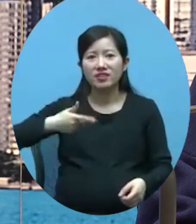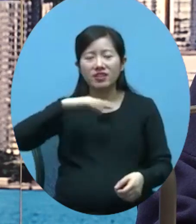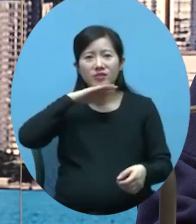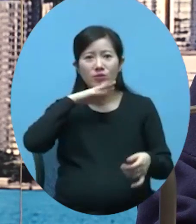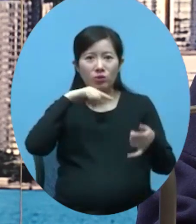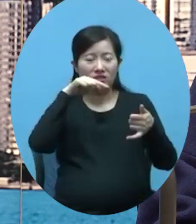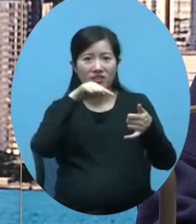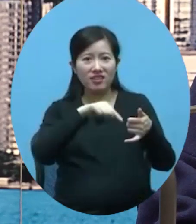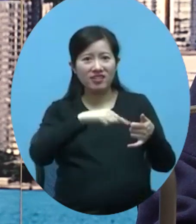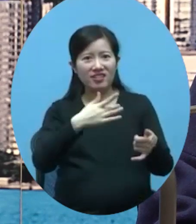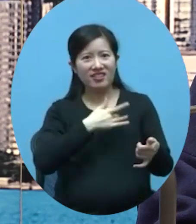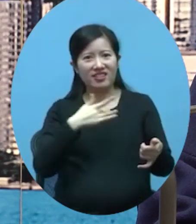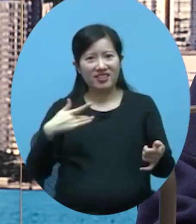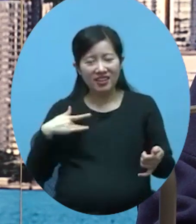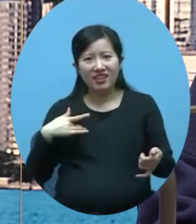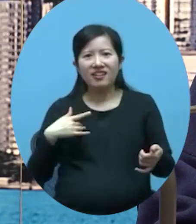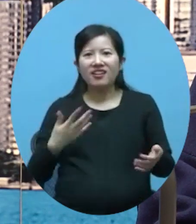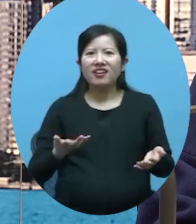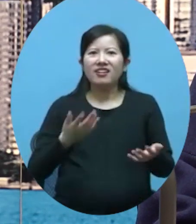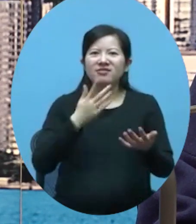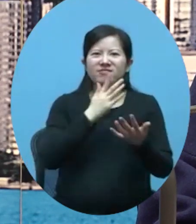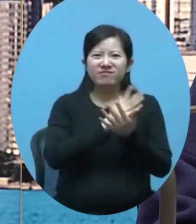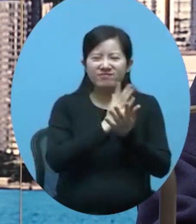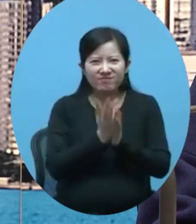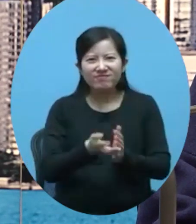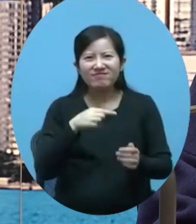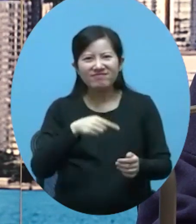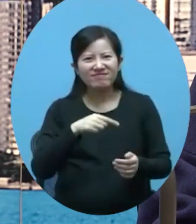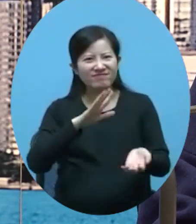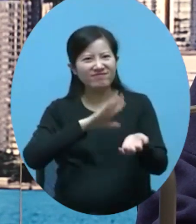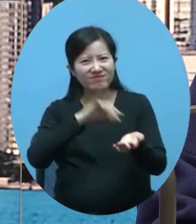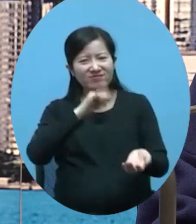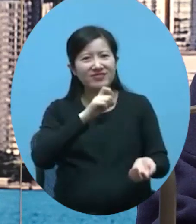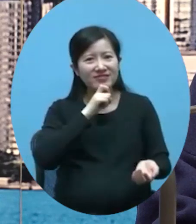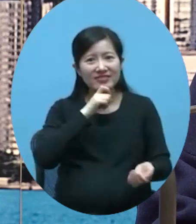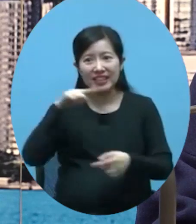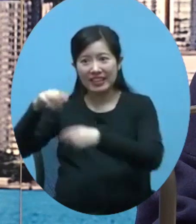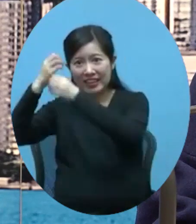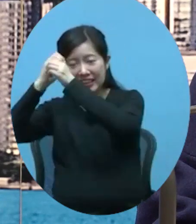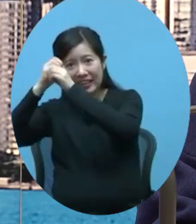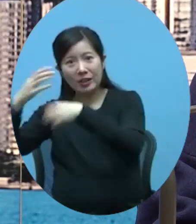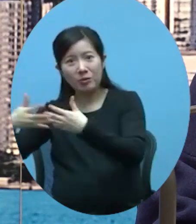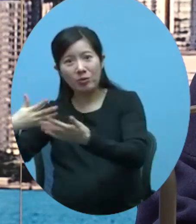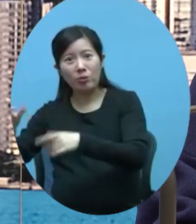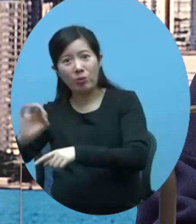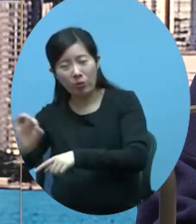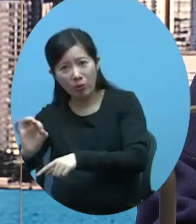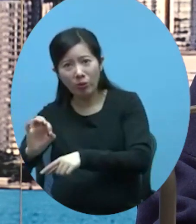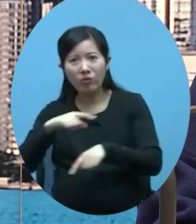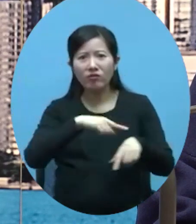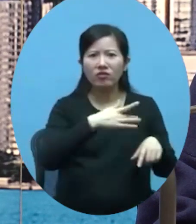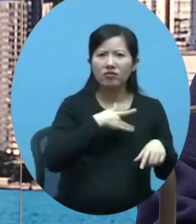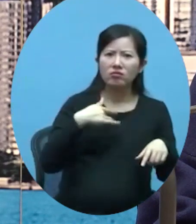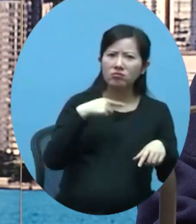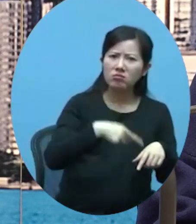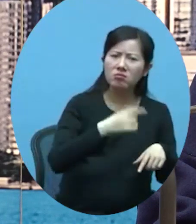或者他的肺片或者其他情況是有問題的即使他是陰性可能他如果沒有其他事情可以再解